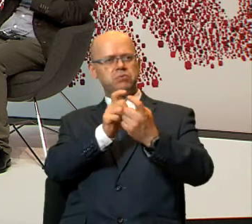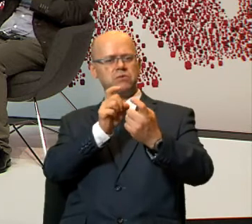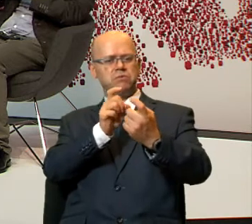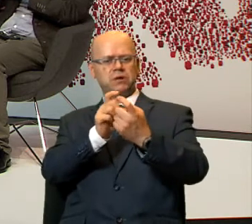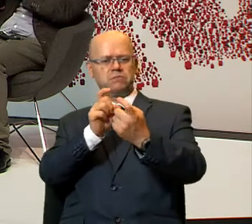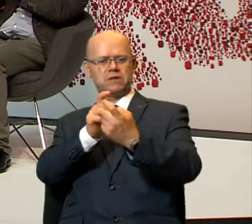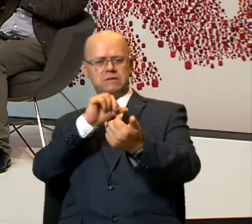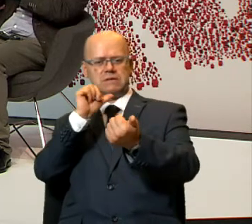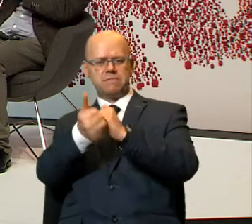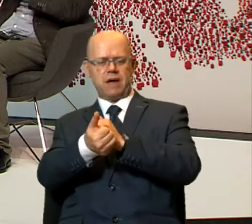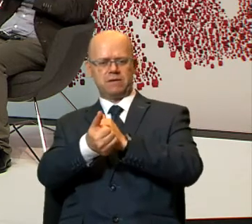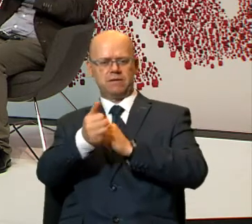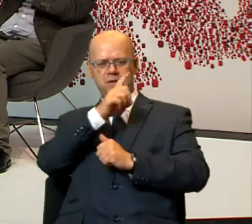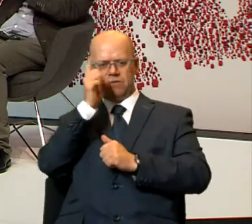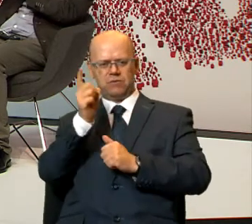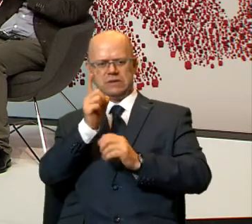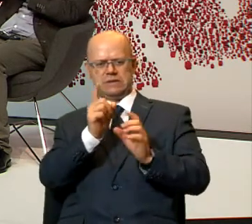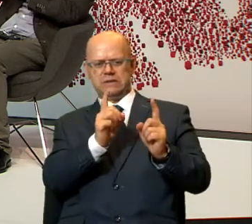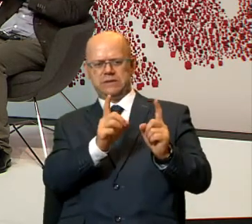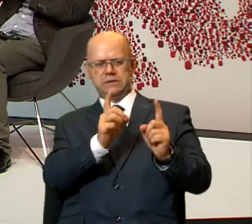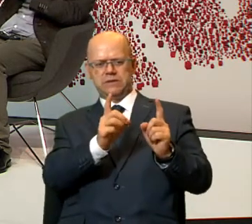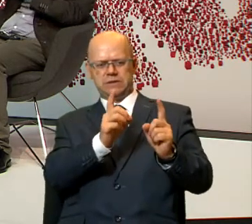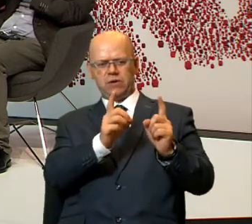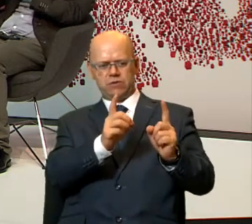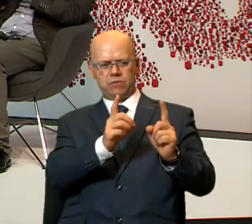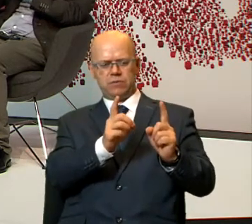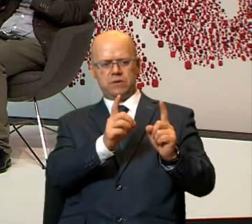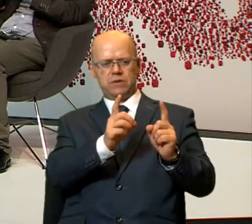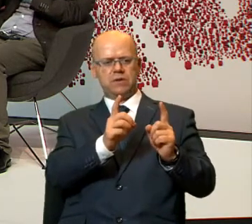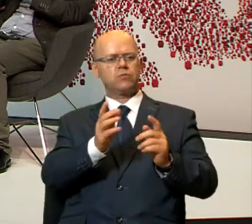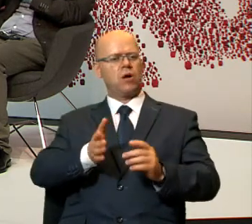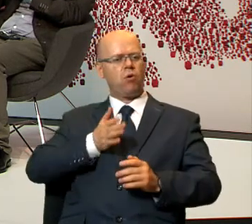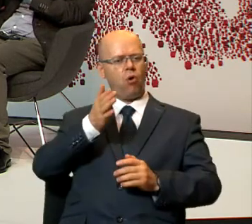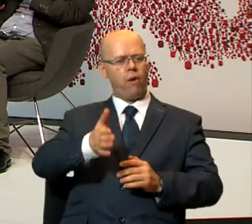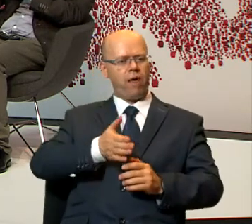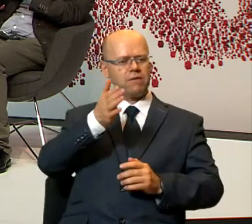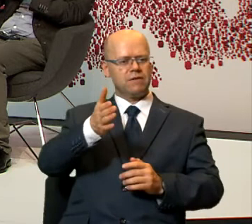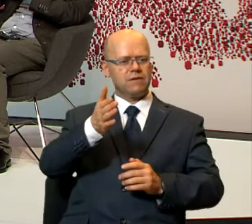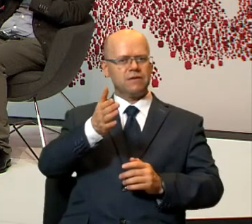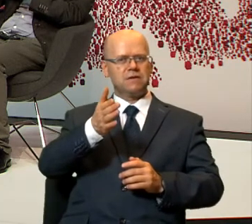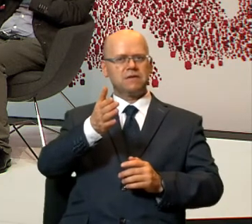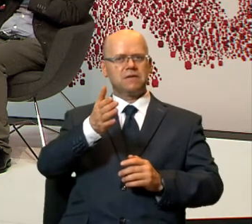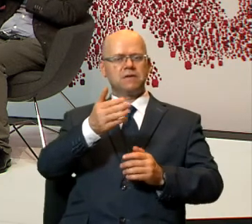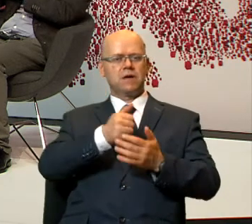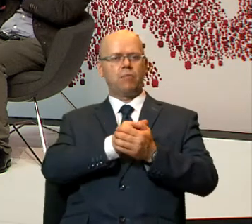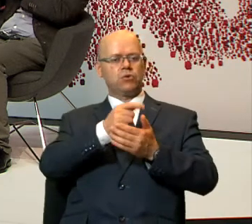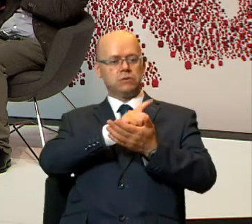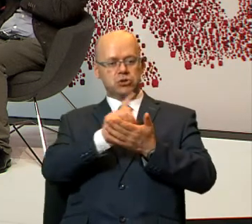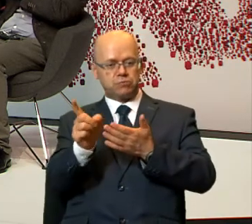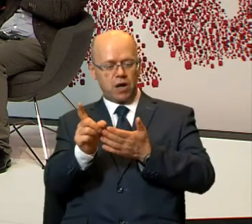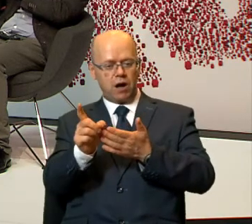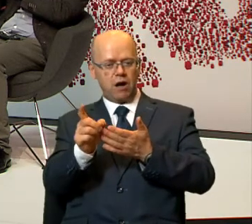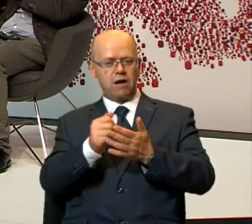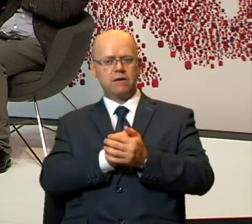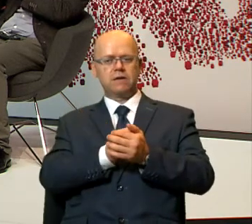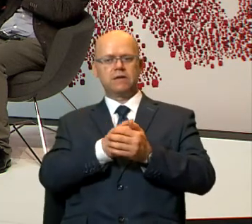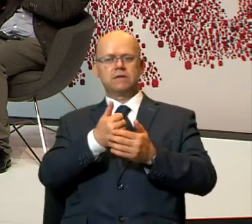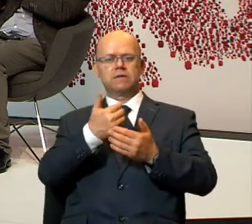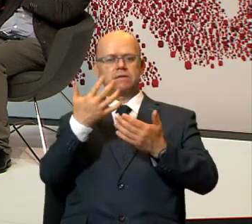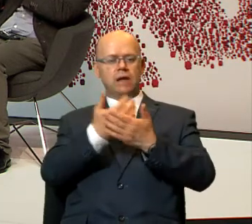Ludzie byli bardzo sceptyczni wobec kolei, kiedy została wynaleziona, uważali, że jest zbyt szybka, a potem, kiedy